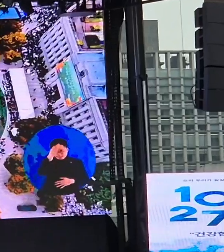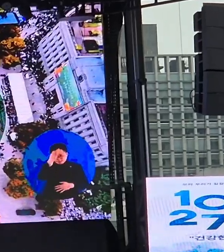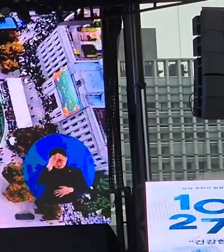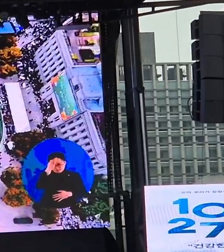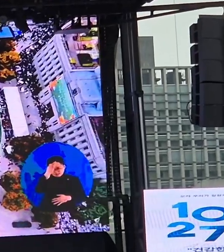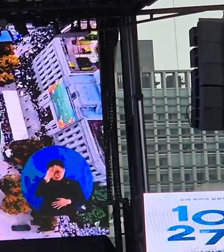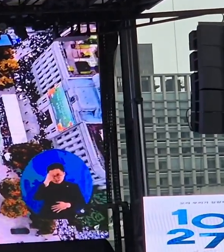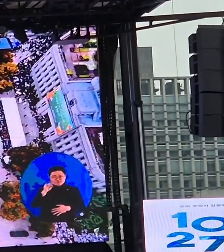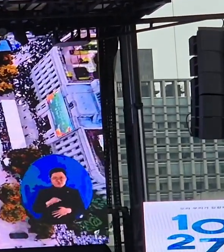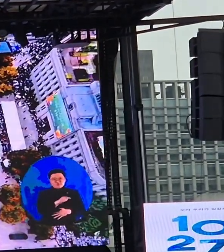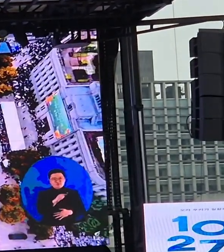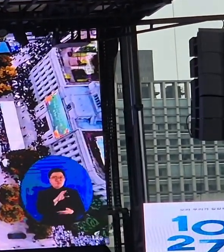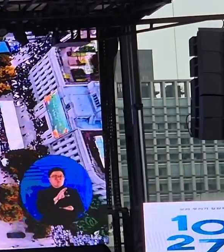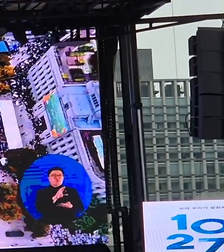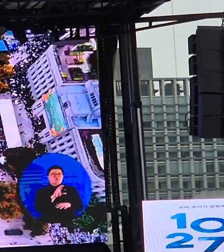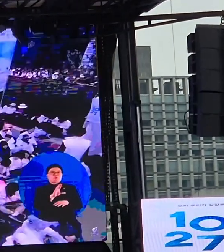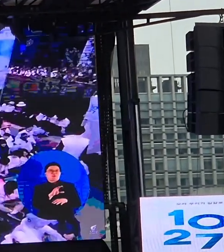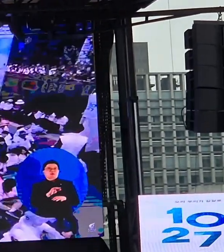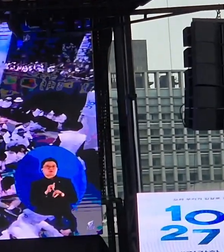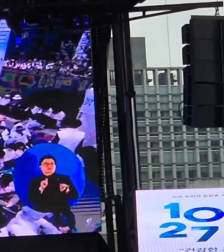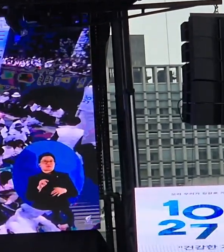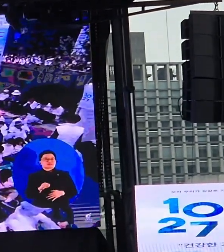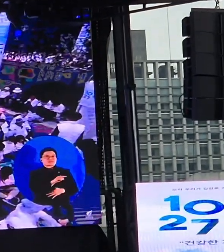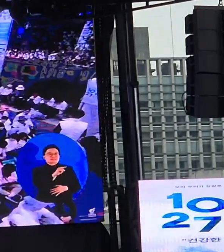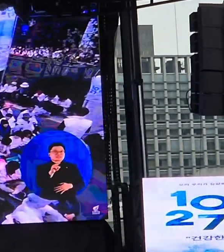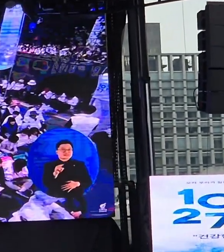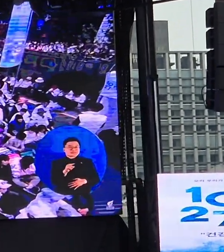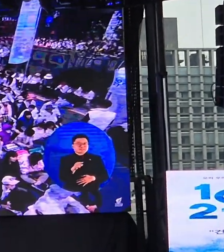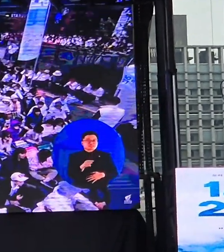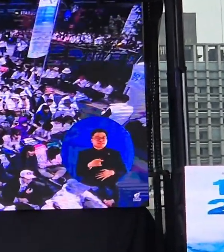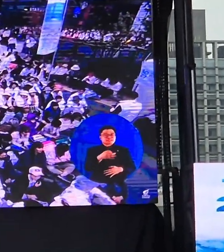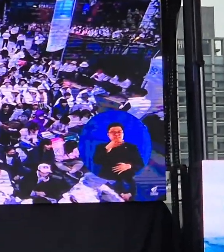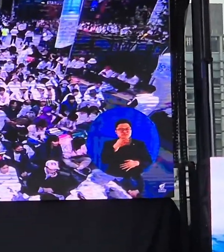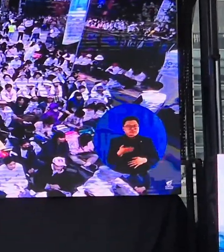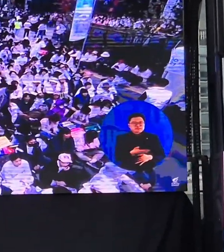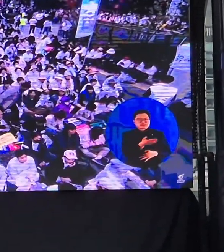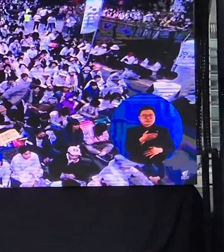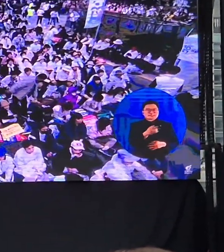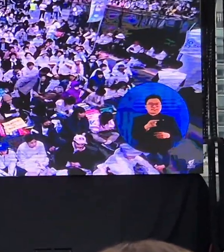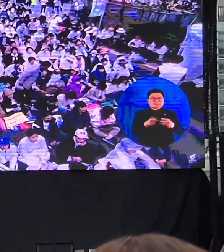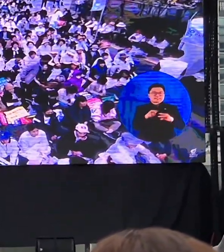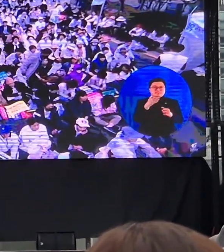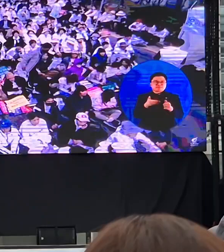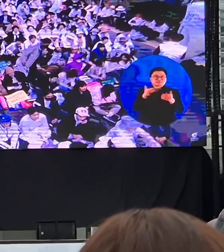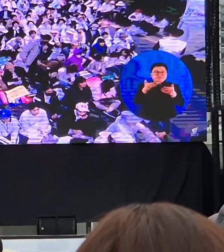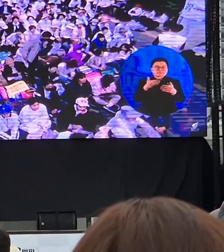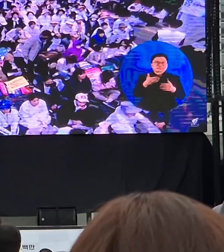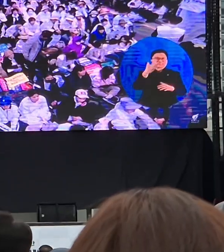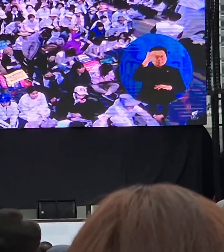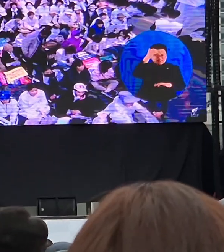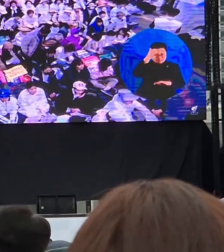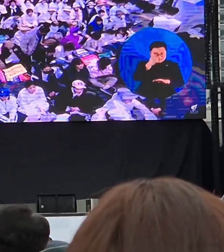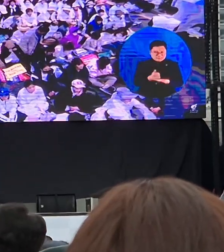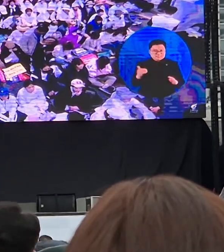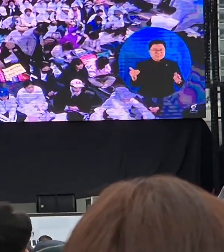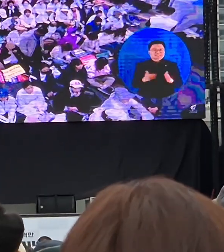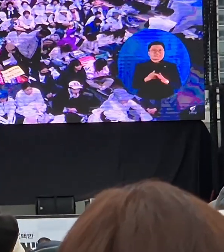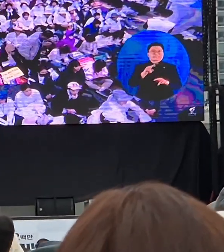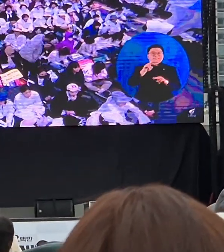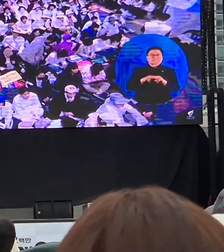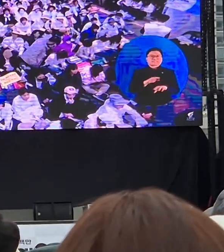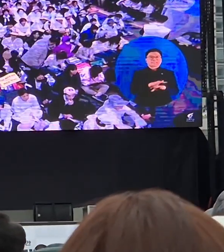많이 쓰고 있다고 여러분들께서 좀 이해를 해주시기를 바라고 끝까지 자리를 지켜주시기를 부탁을